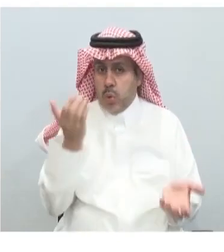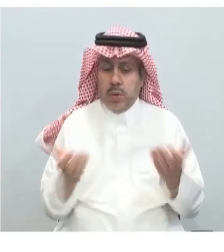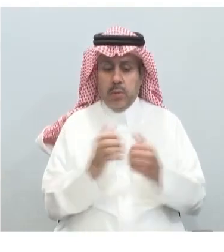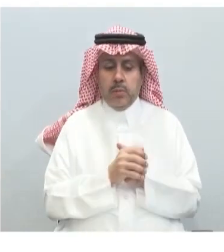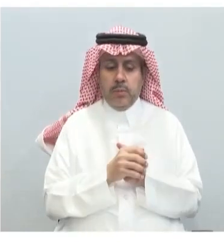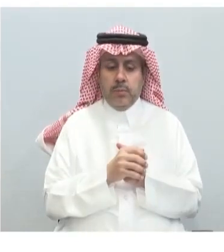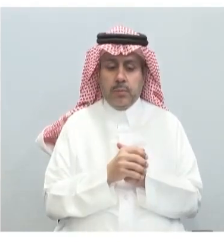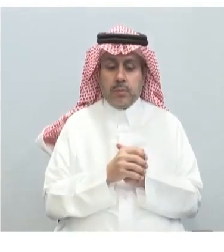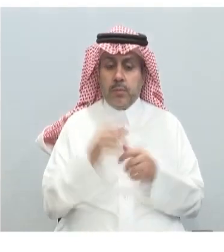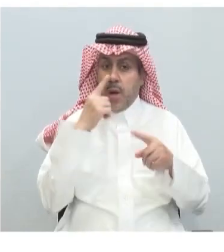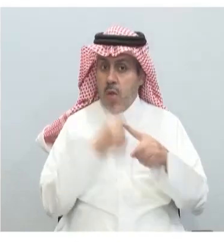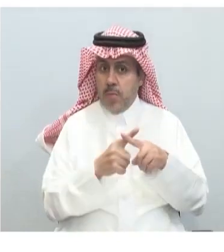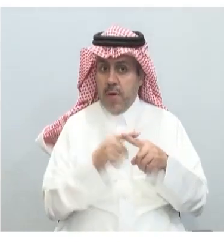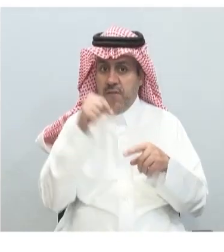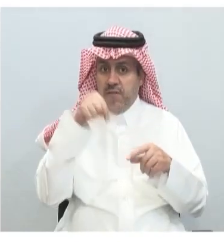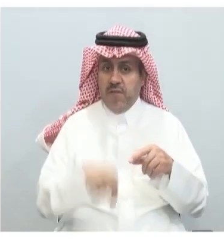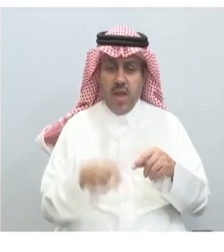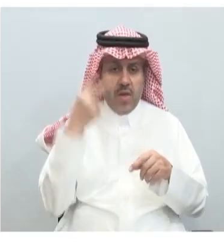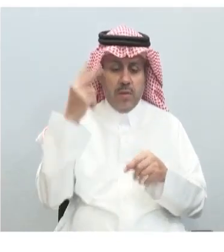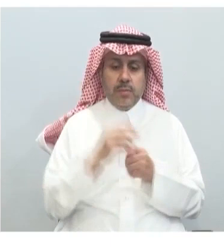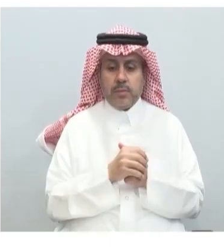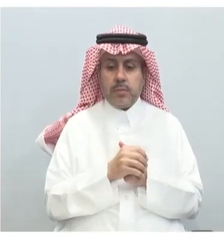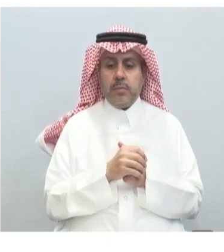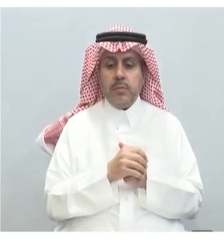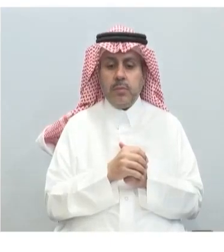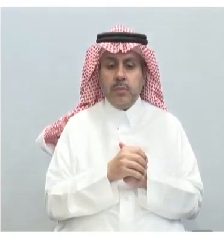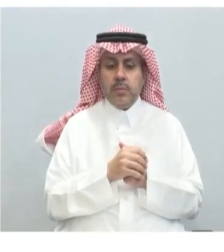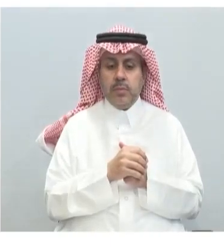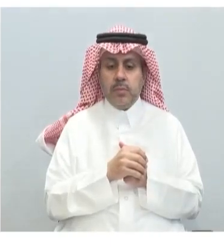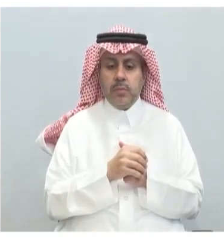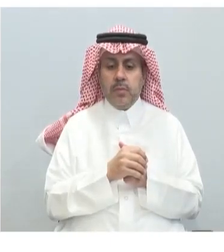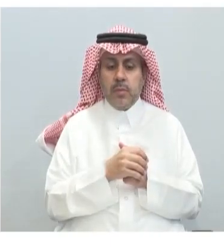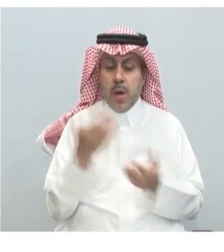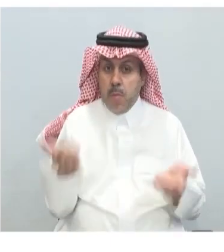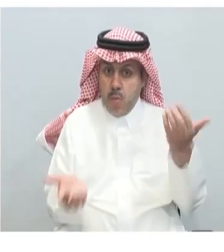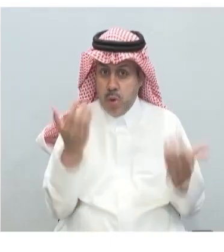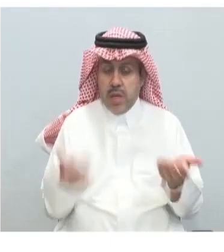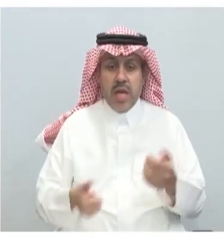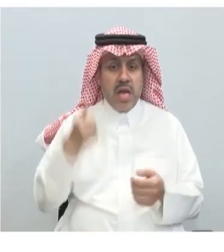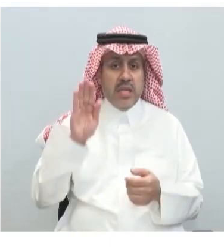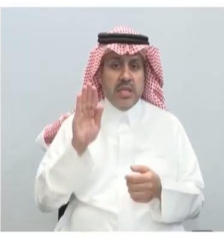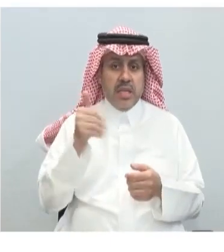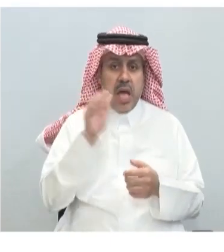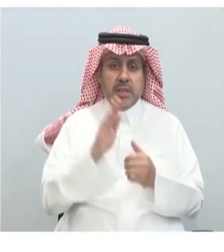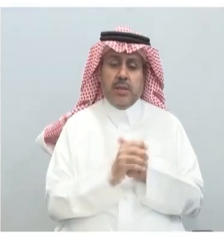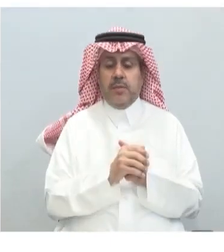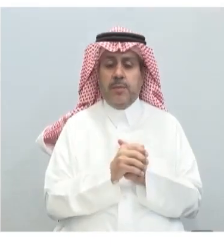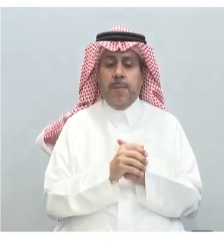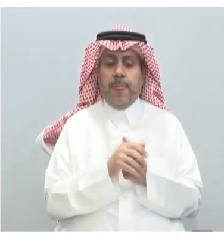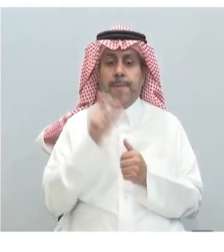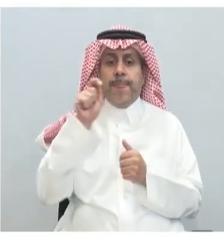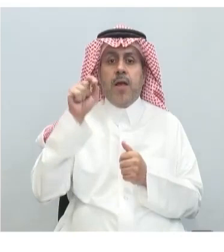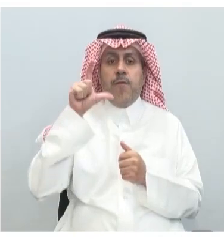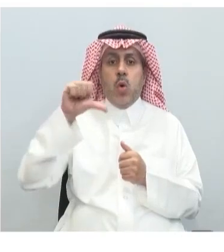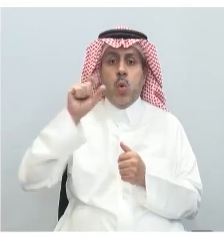الهيدروجين ونقوم بضربها في اثنين اذا هذه هي المعادله الاساسيه انظر اين يوجد فلوريد